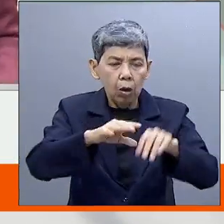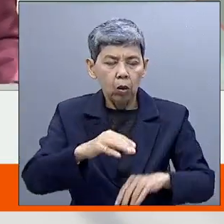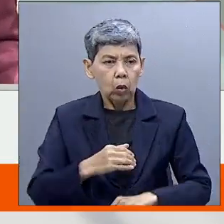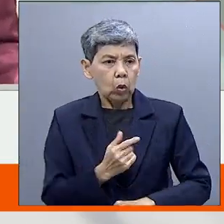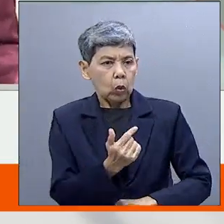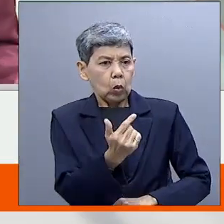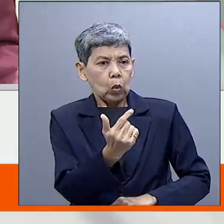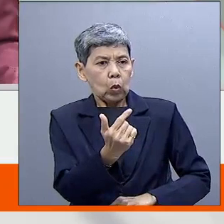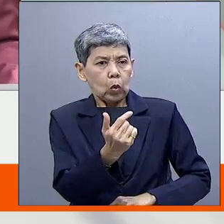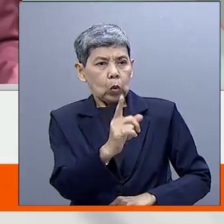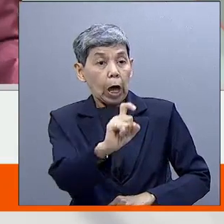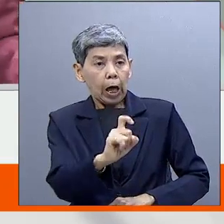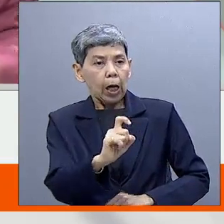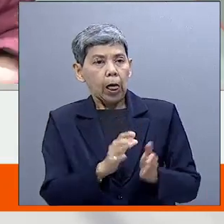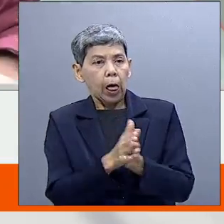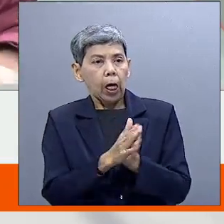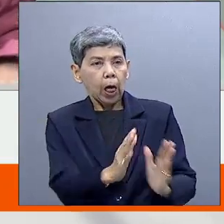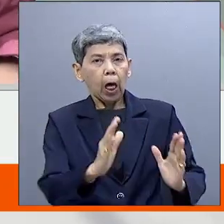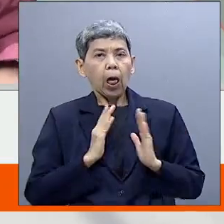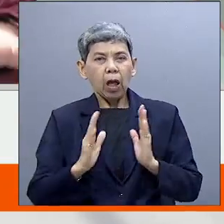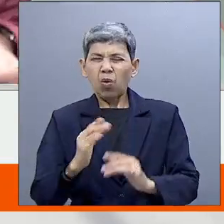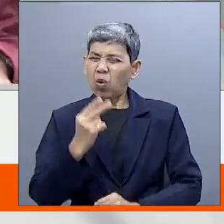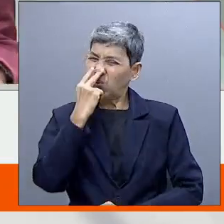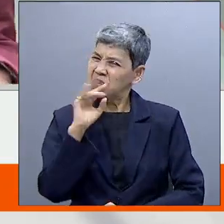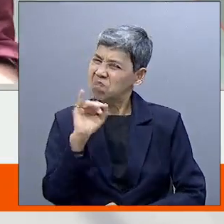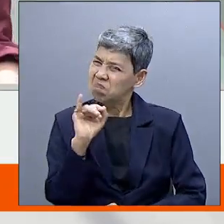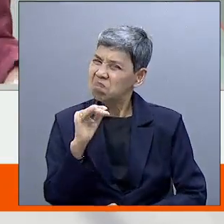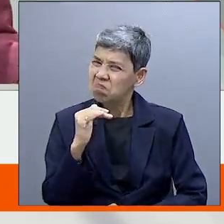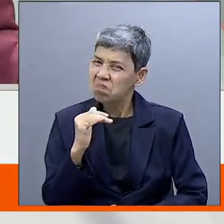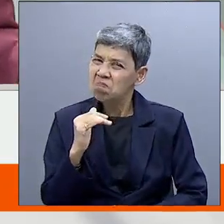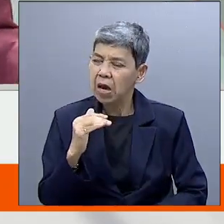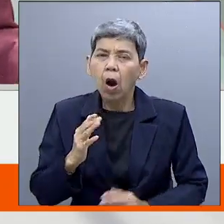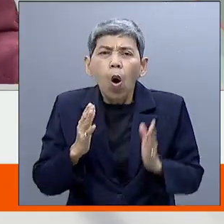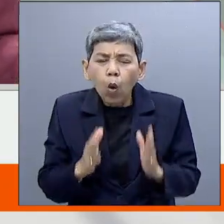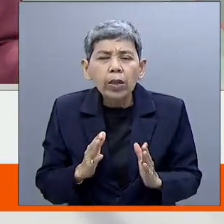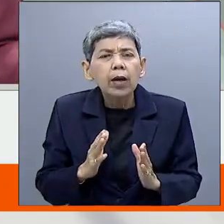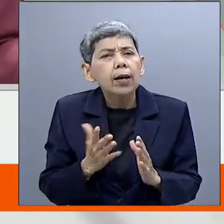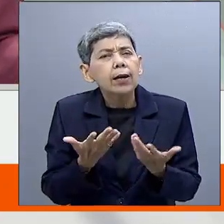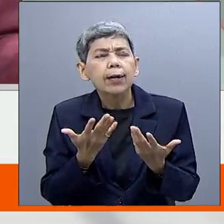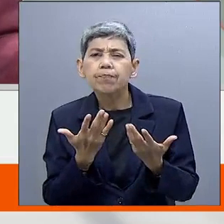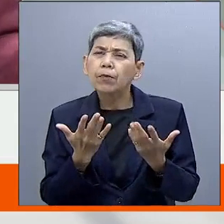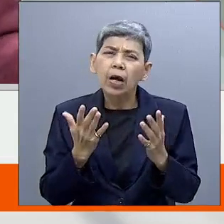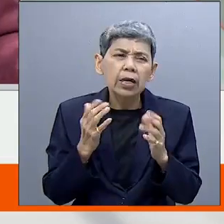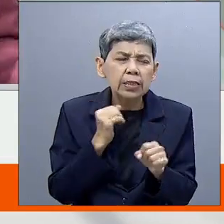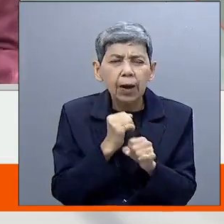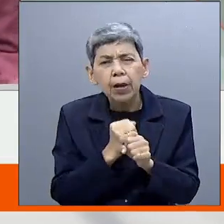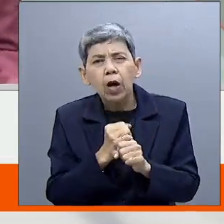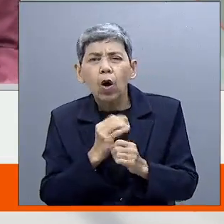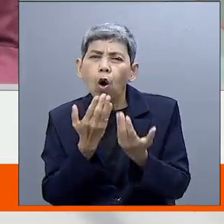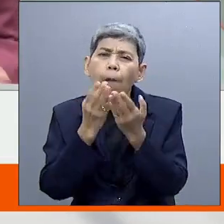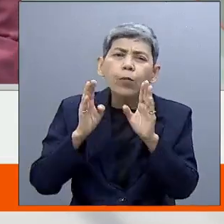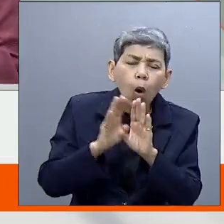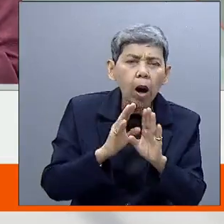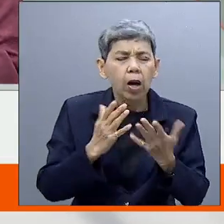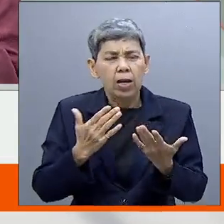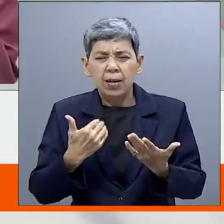การลอกเลียนแบบขึ้นมาได้ซึ่งเป็นสิ่งที่เราคงไม่อยากให้เกิดขึ้นแต่ทีนี้คนใกล้ชิดหรือว่าคนที่คอยดูแลคนในครอบครัวอยู่อะ